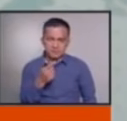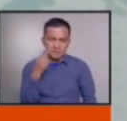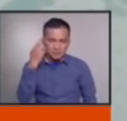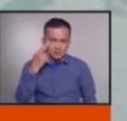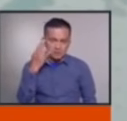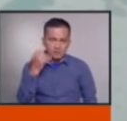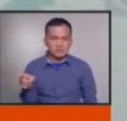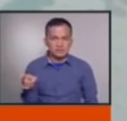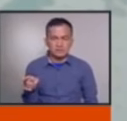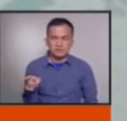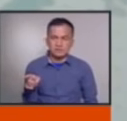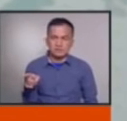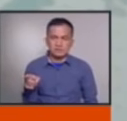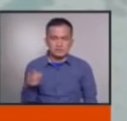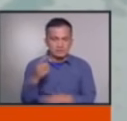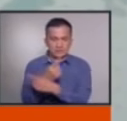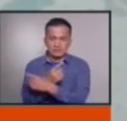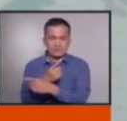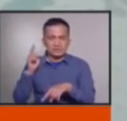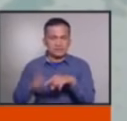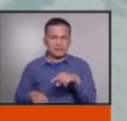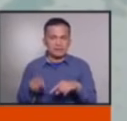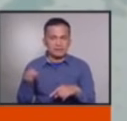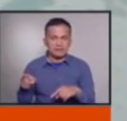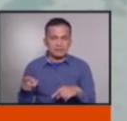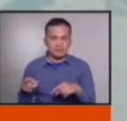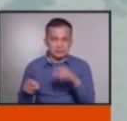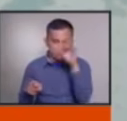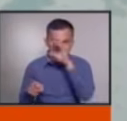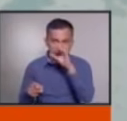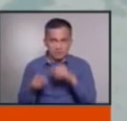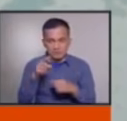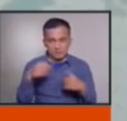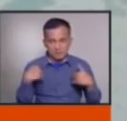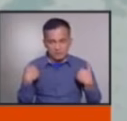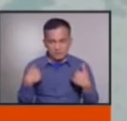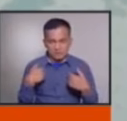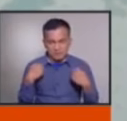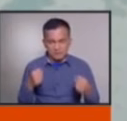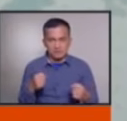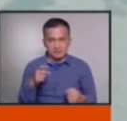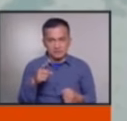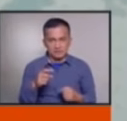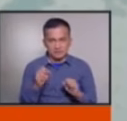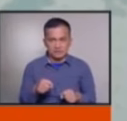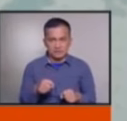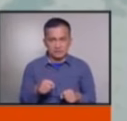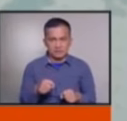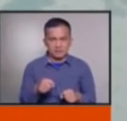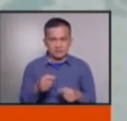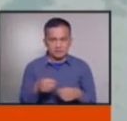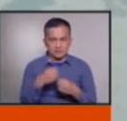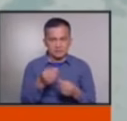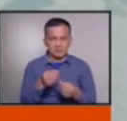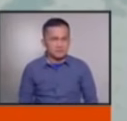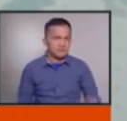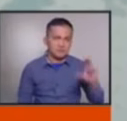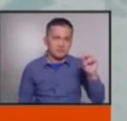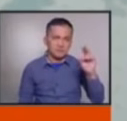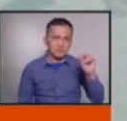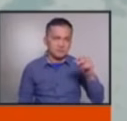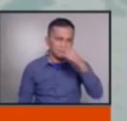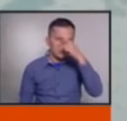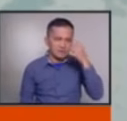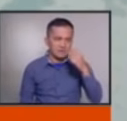dahilan. Dahil itong isa, disabled na, hindi na niya kaya. Kaya naghanap ka ng bata na malakas pa, na kayang-kaya maibigay yung pangangailangan mo. Kasi